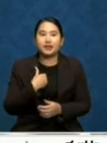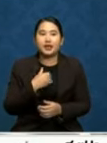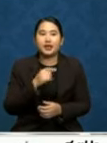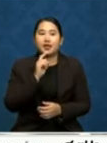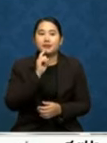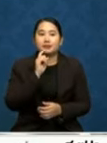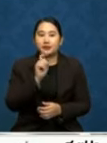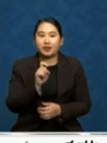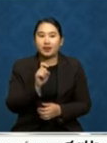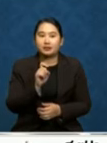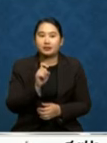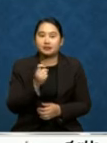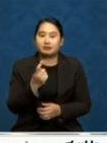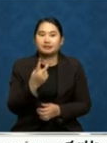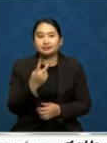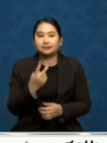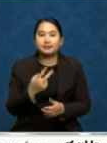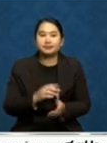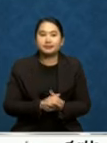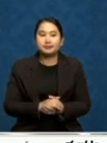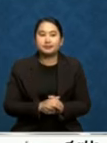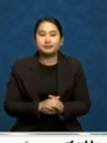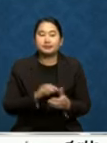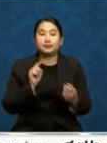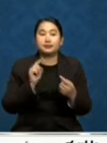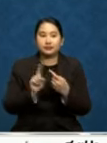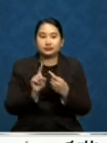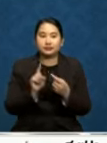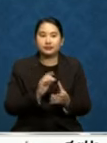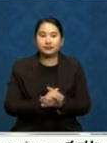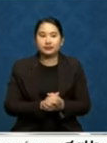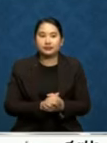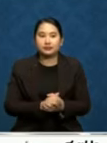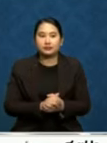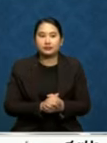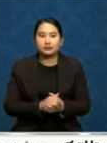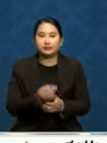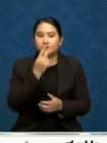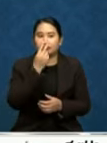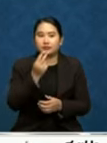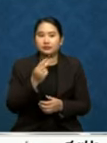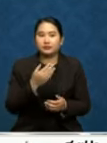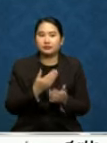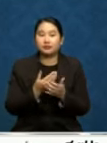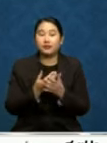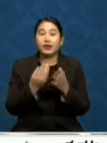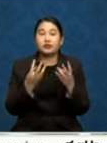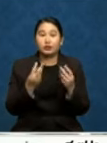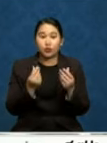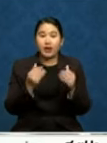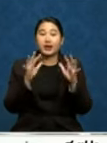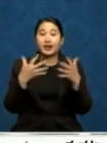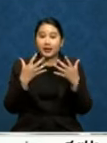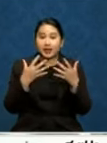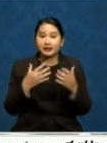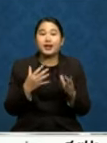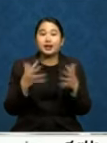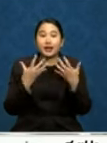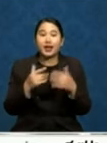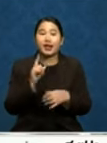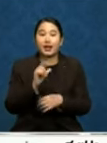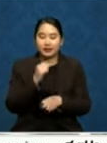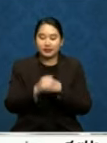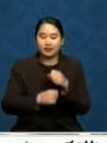ค่ประเด็นเหลือ2ประเด็นเท่านั้นนะครับประเด็นแรกนะครับคือดูจากตัวเลขรายได้เนี่ยรายได้หลัก